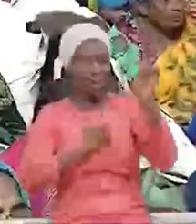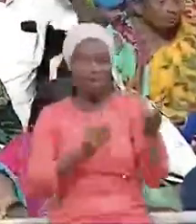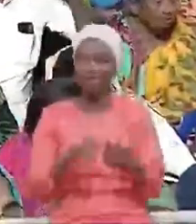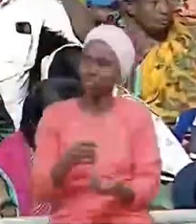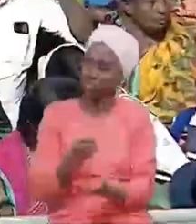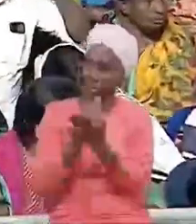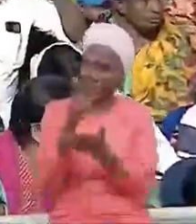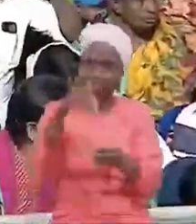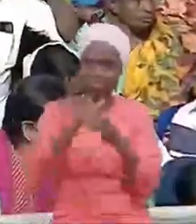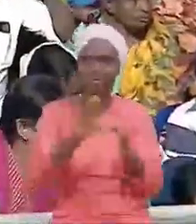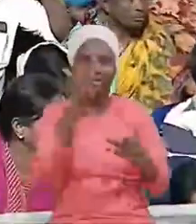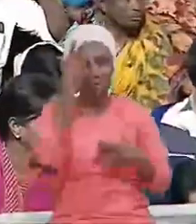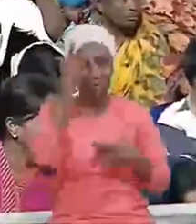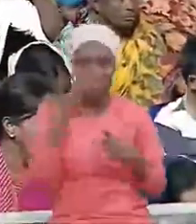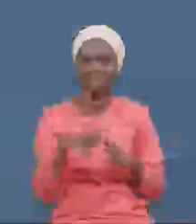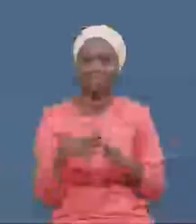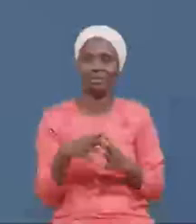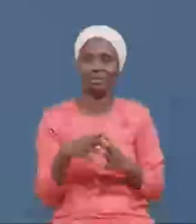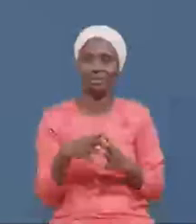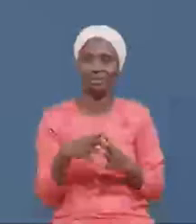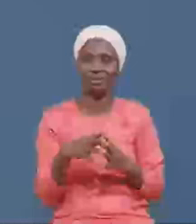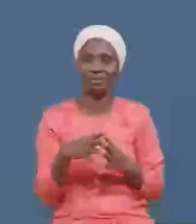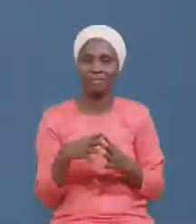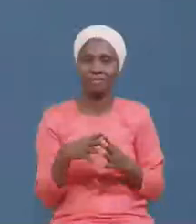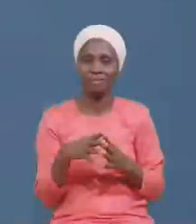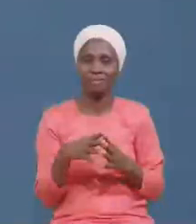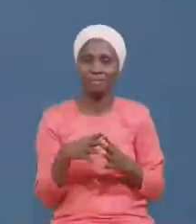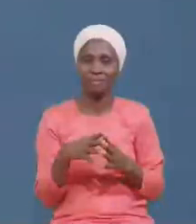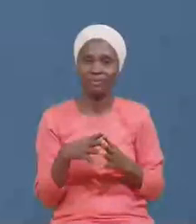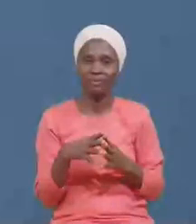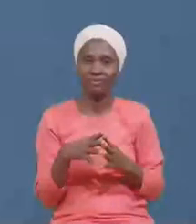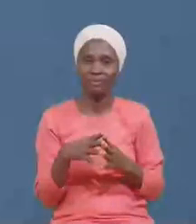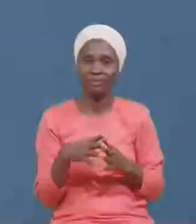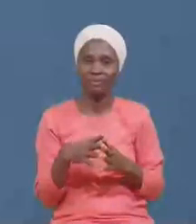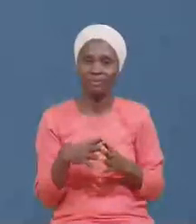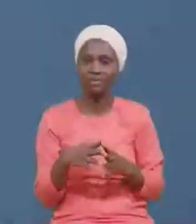Si le libérateur naturel sans temps passé vient aujourd'hui pour vous aider,